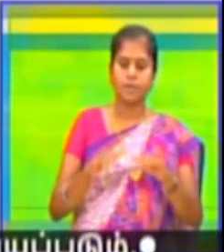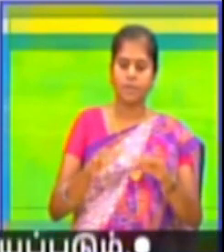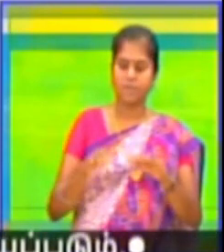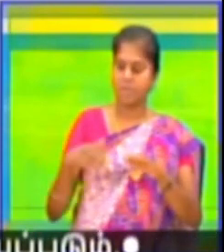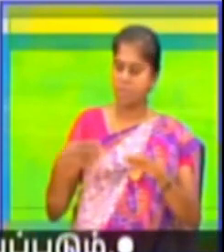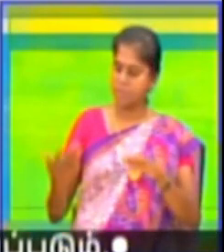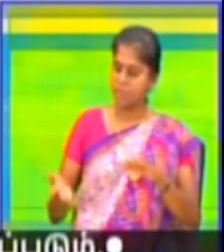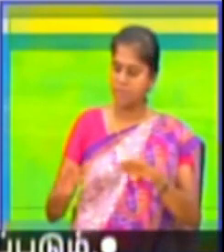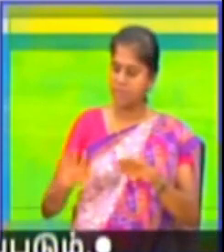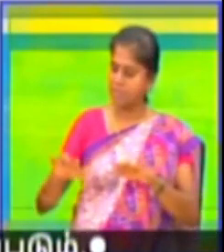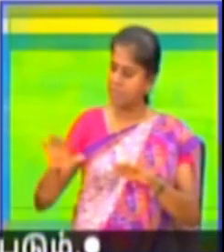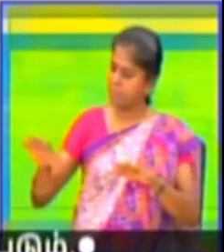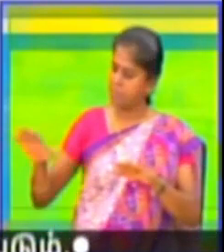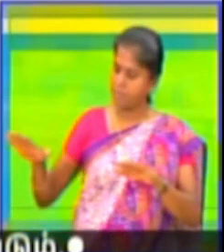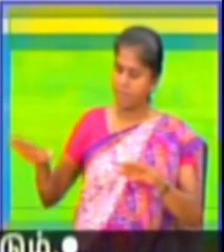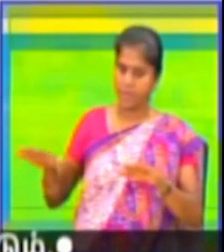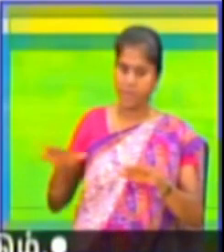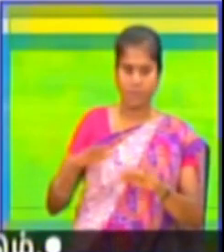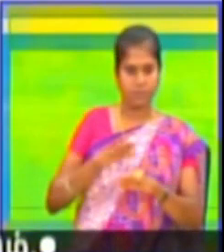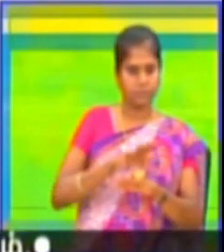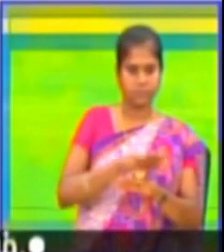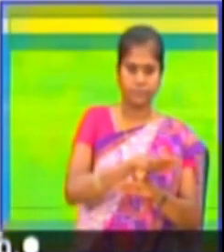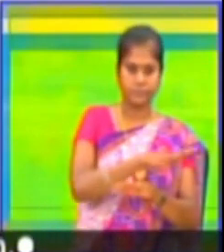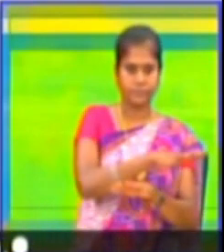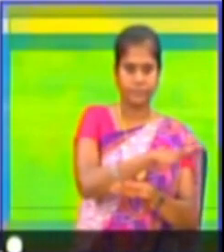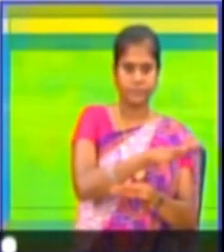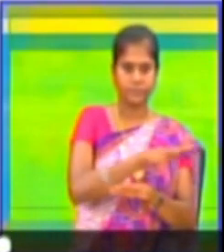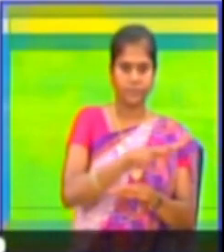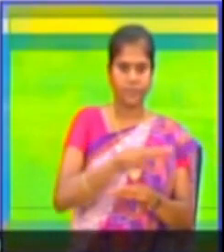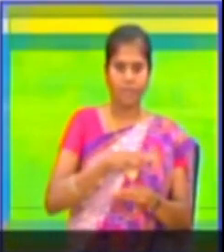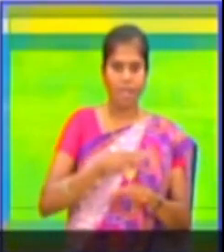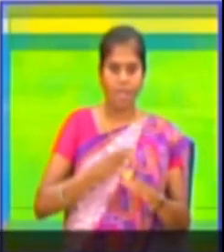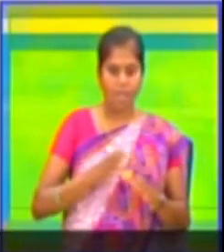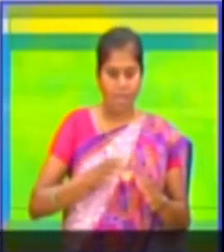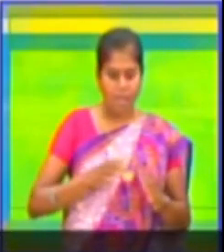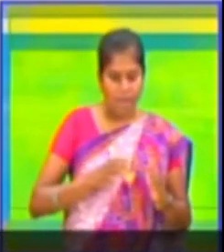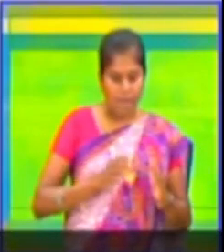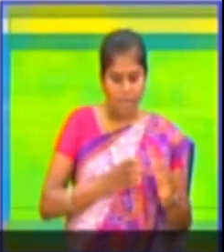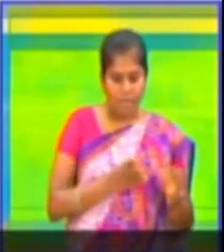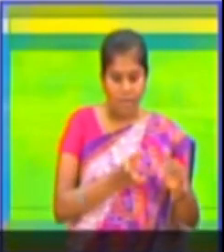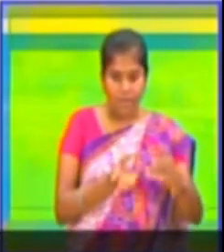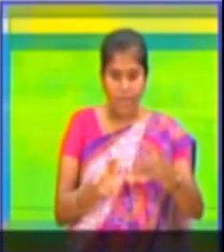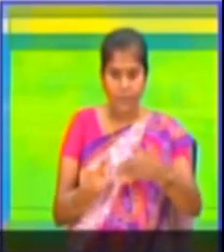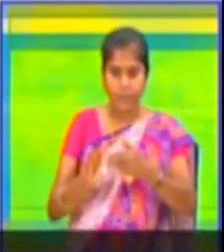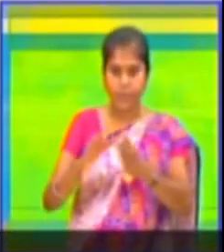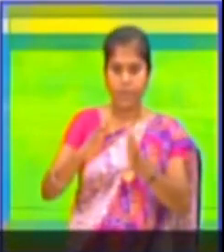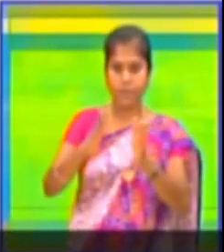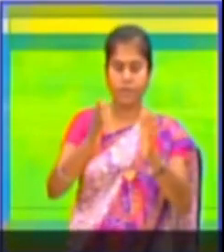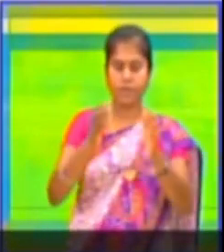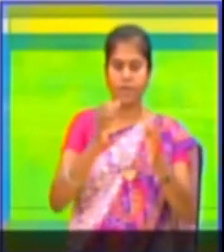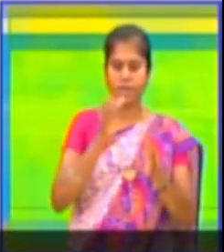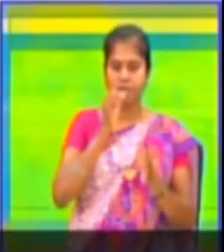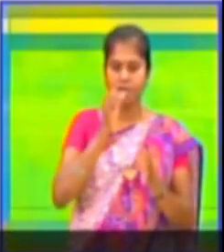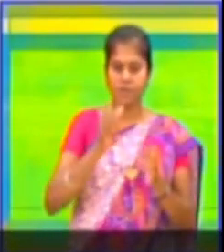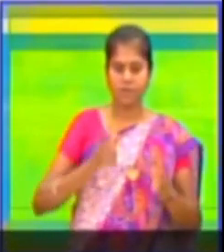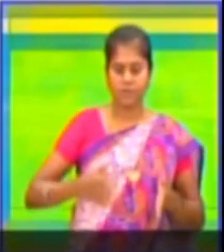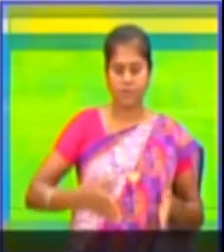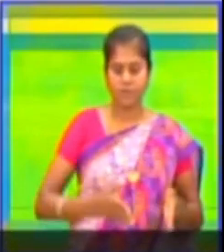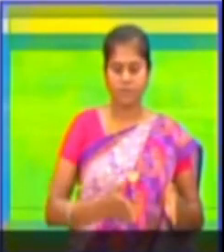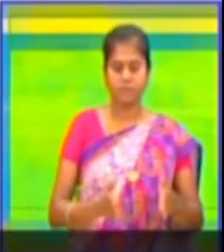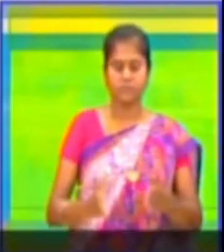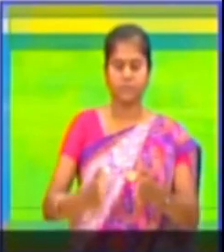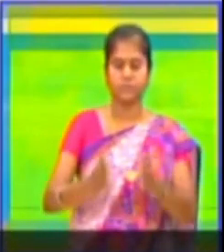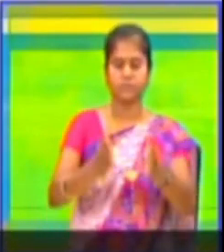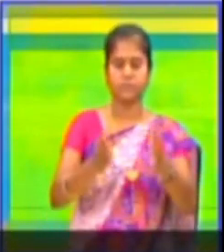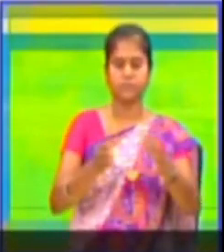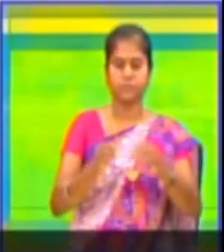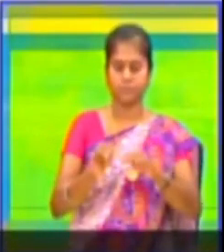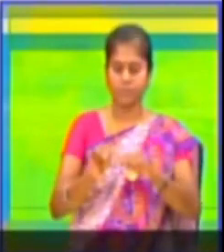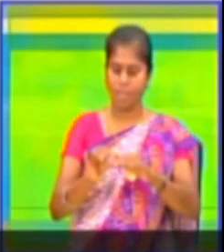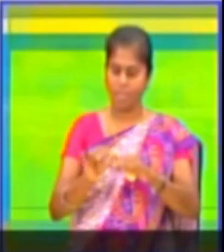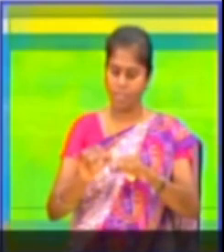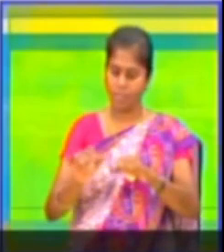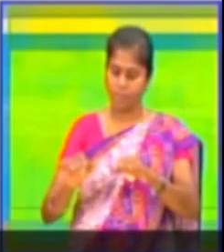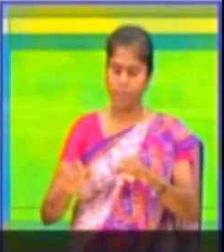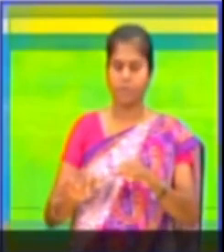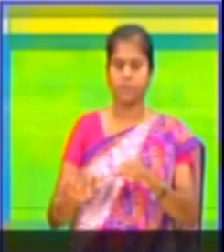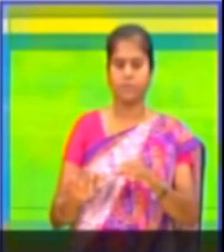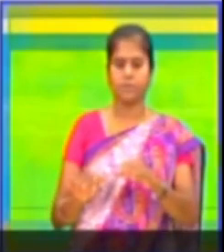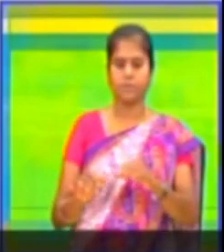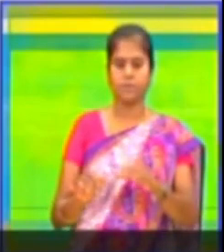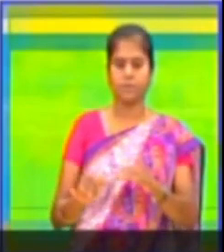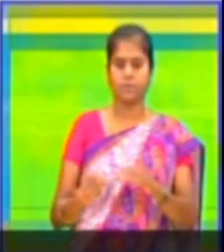ஆறுகளின் முகத்துவாரம், வளைகுடாக்கள் அமைந்து முக்கிய துறைமுகங்களாக செயல்படுது. இது உலகினுடைய